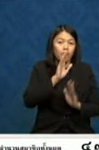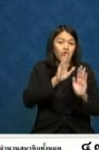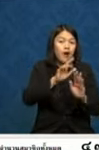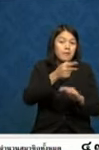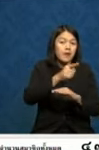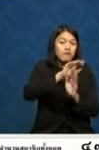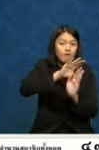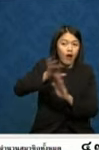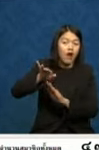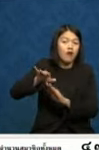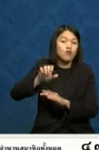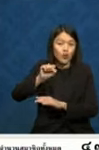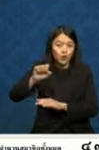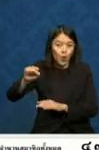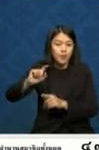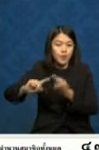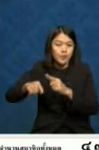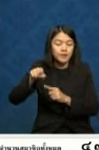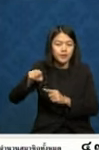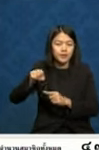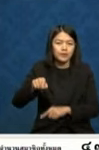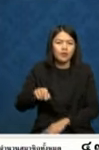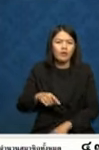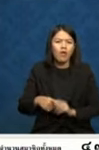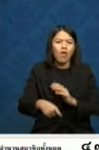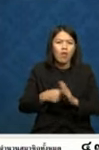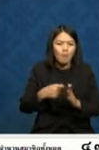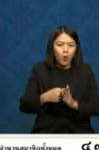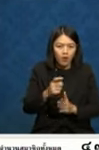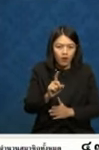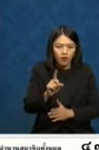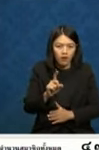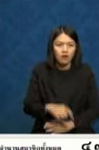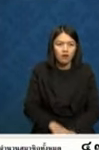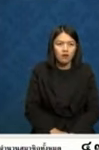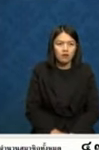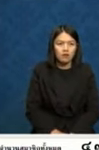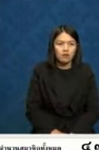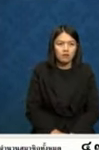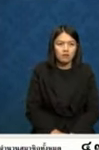าหลักการและเหตุผลนะครับของ